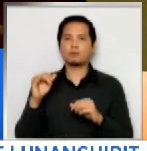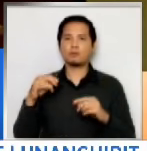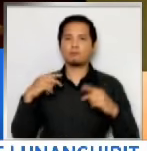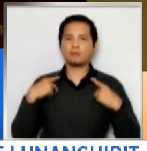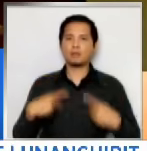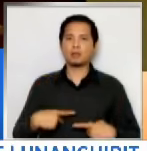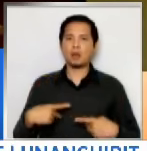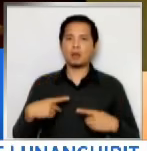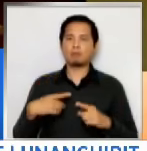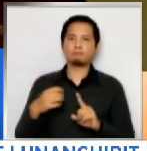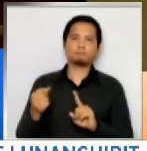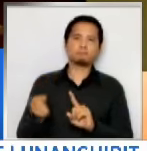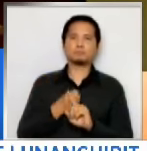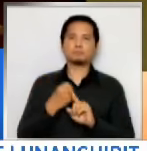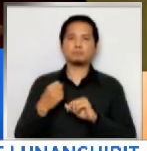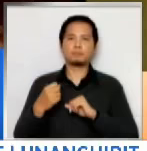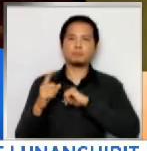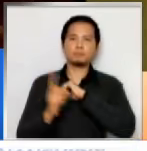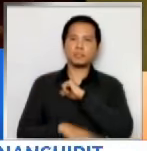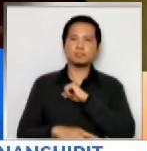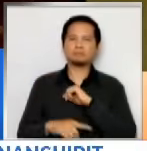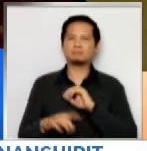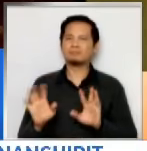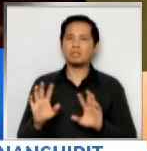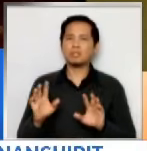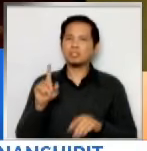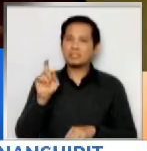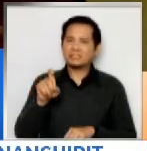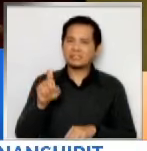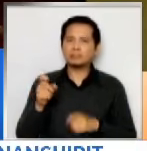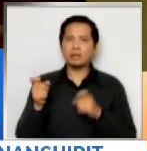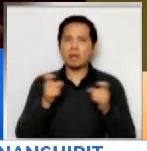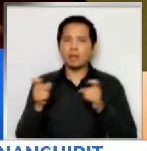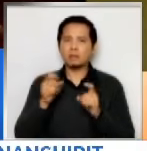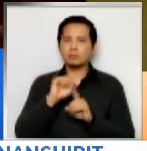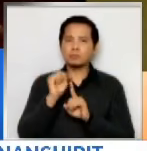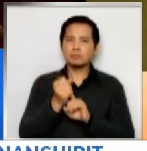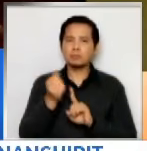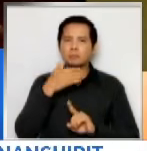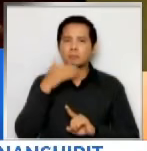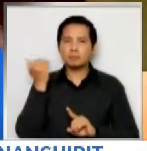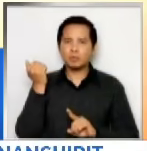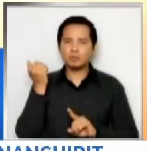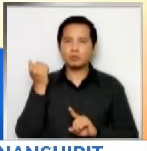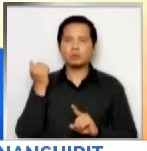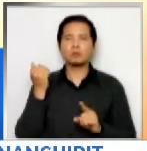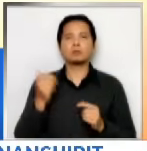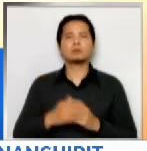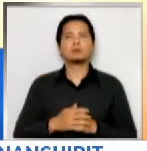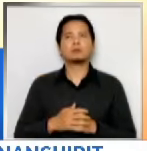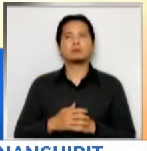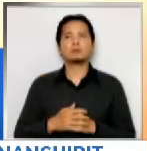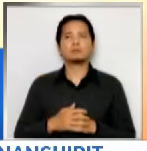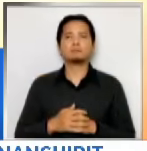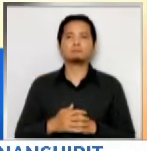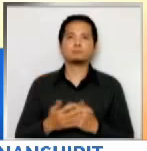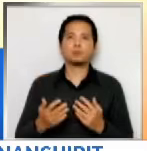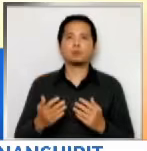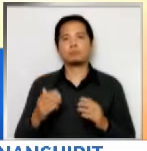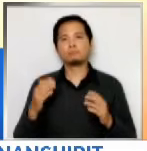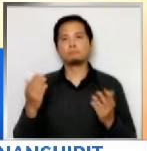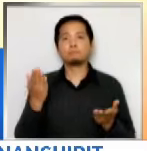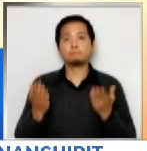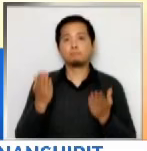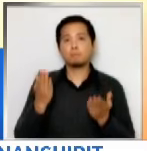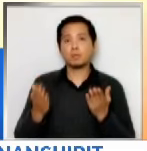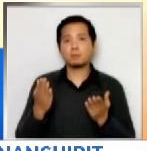there should be a way of being able to handle the situation para hindi na, baka nga magkaroon pa ng, baka kayo pa ang